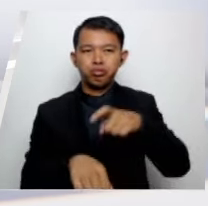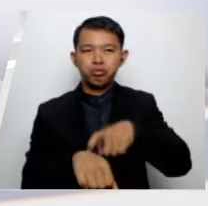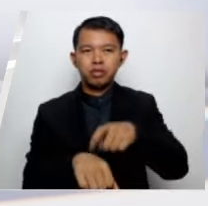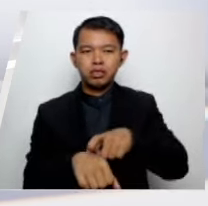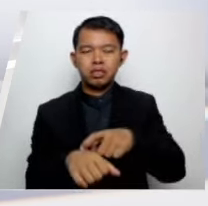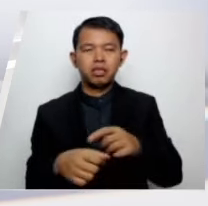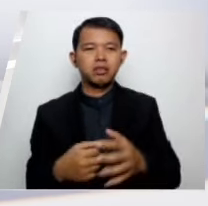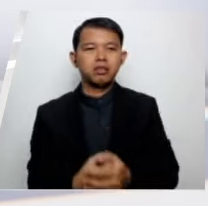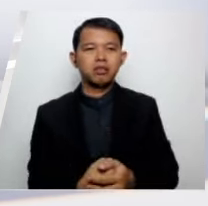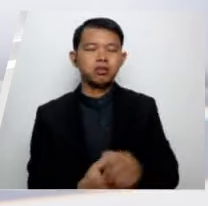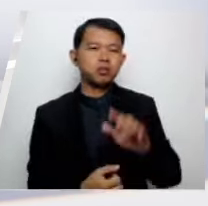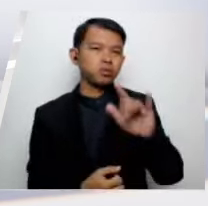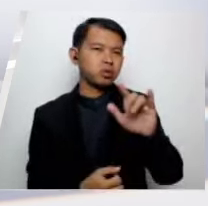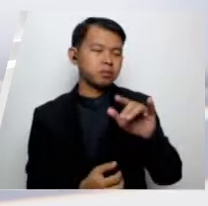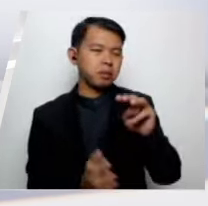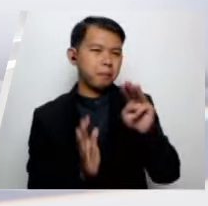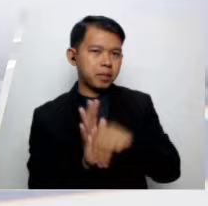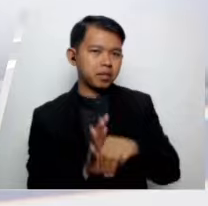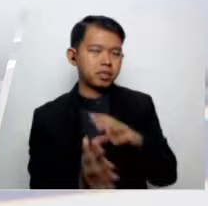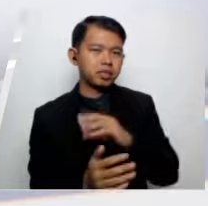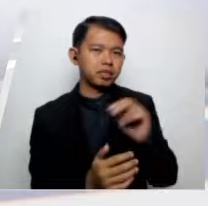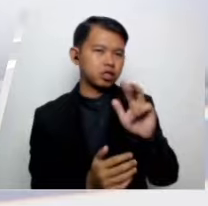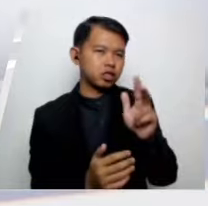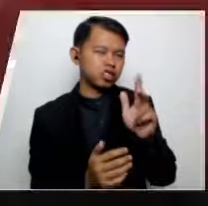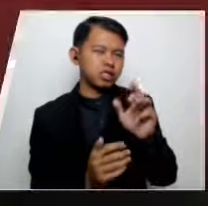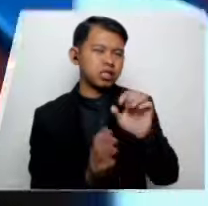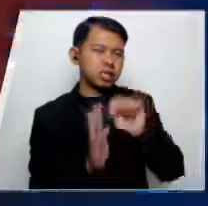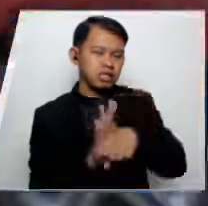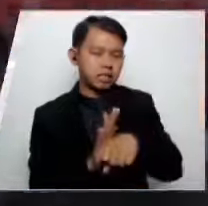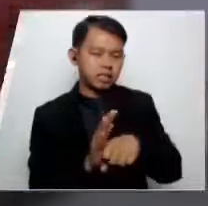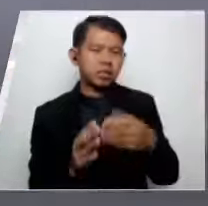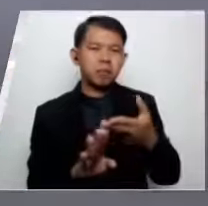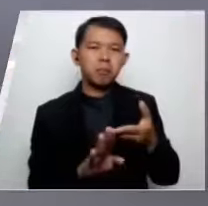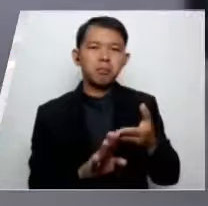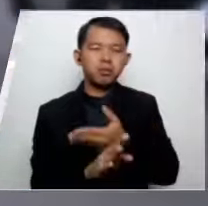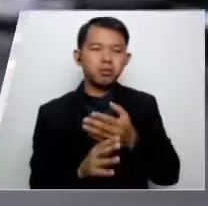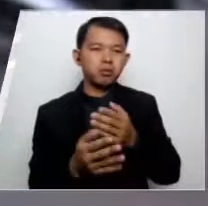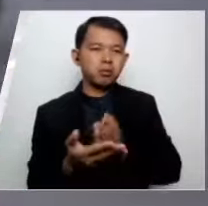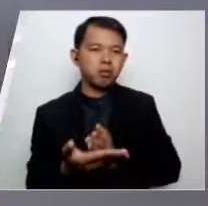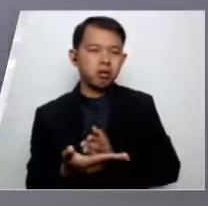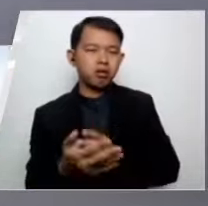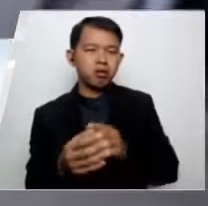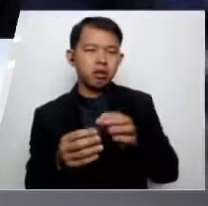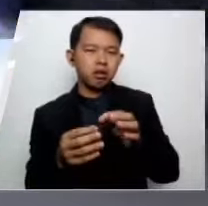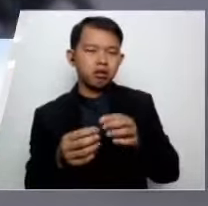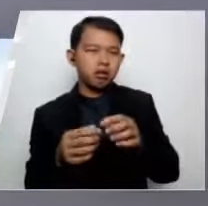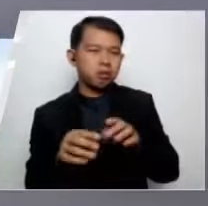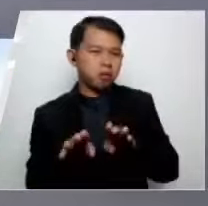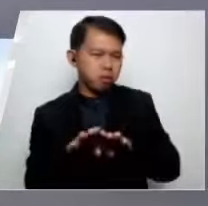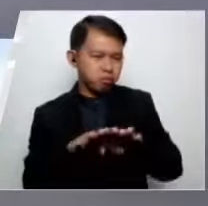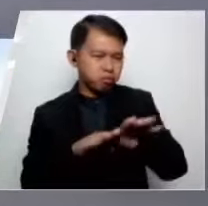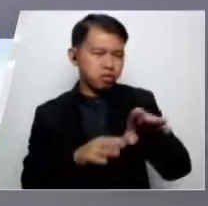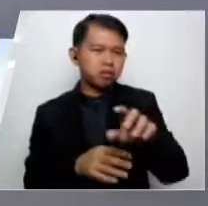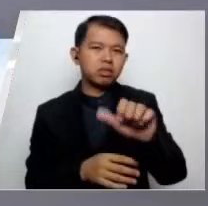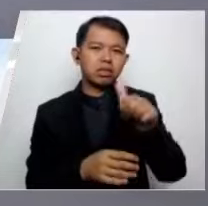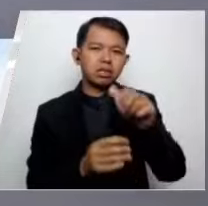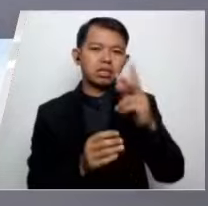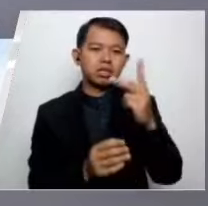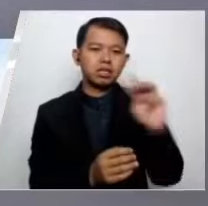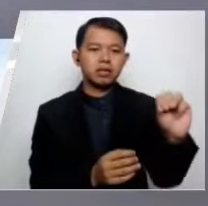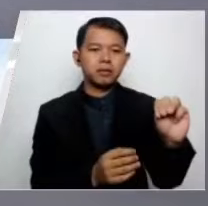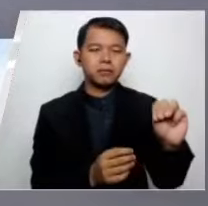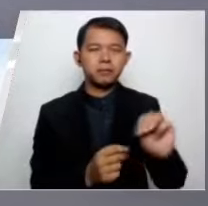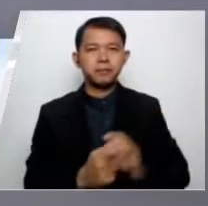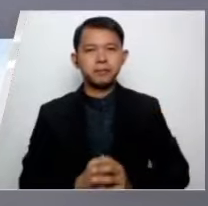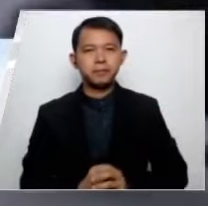seconds para makausad ng sasakyan ng 10 km that's the ano no the reason or the concept behind the special operation group